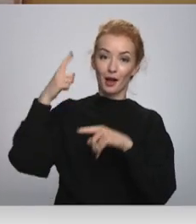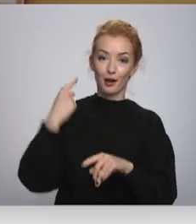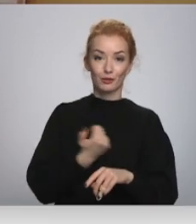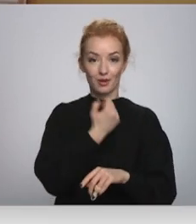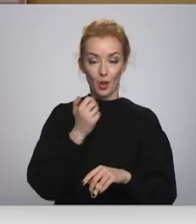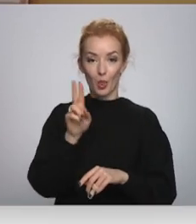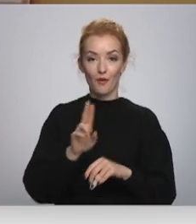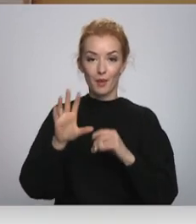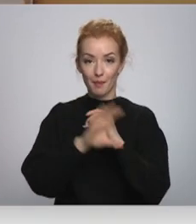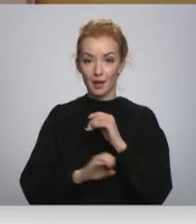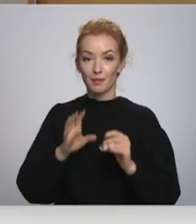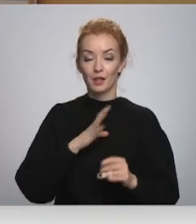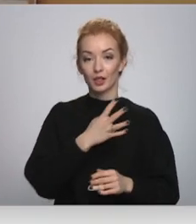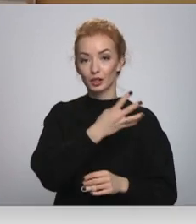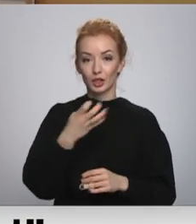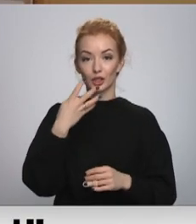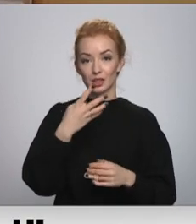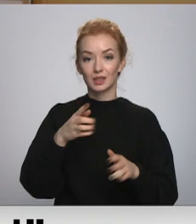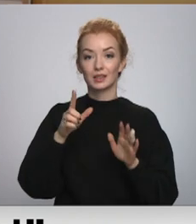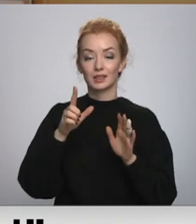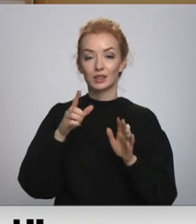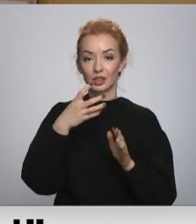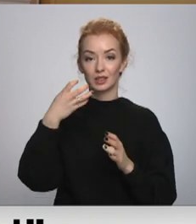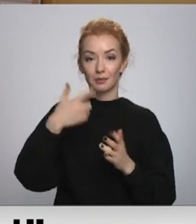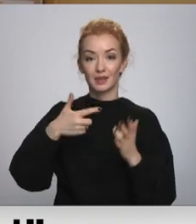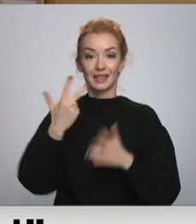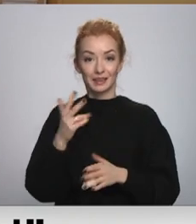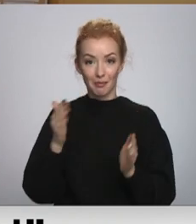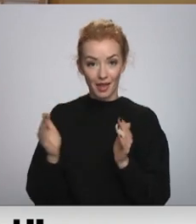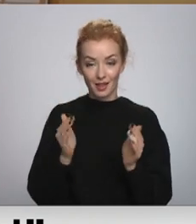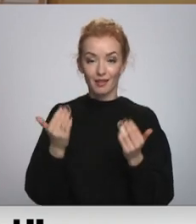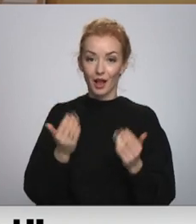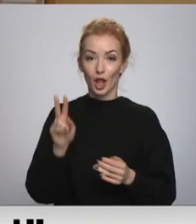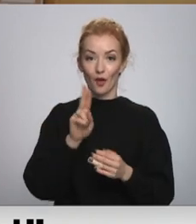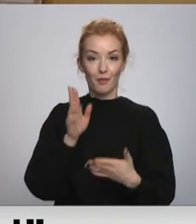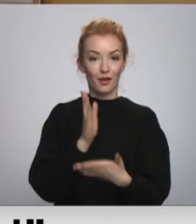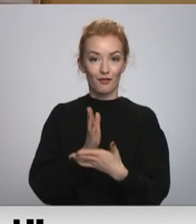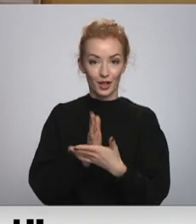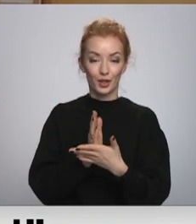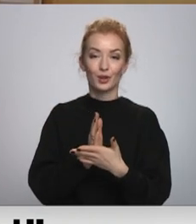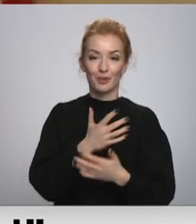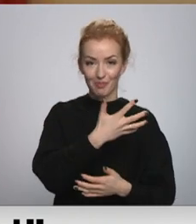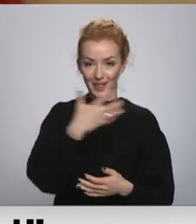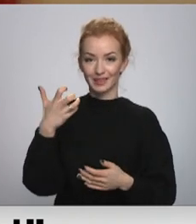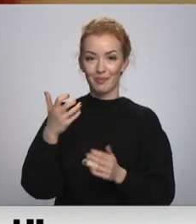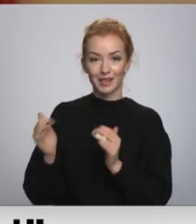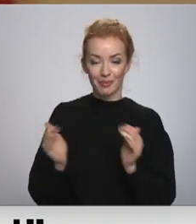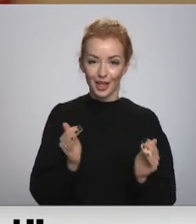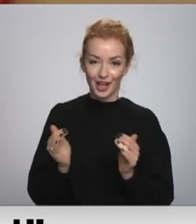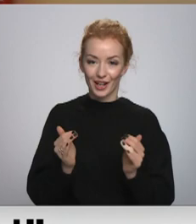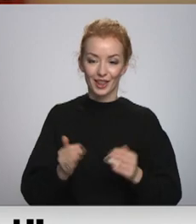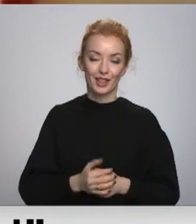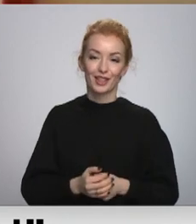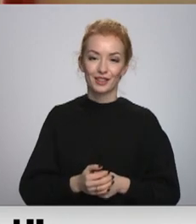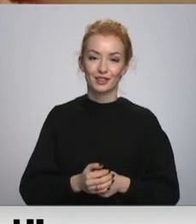novembra beigās mums bija 473 bērniņi piedzimuši. Tagad mums jau novembra vidū, var teikt, ir 500. 500.